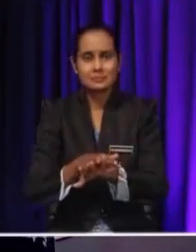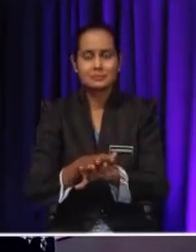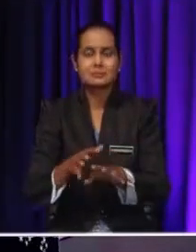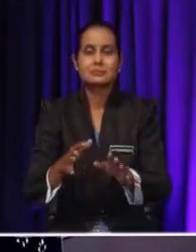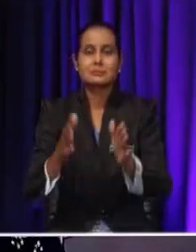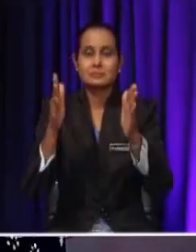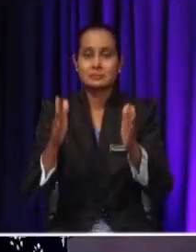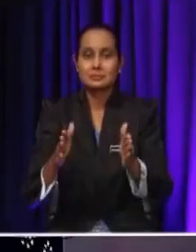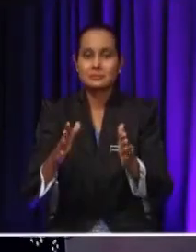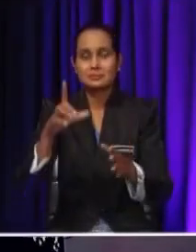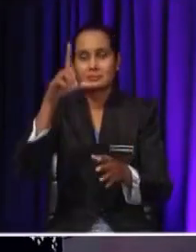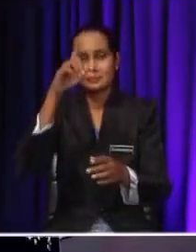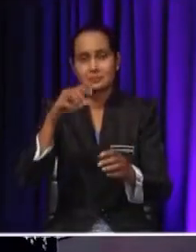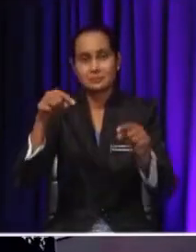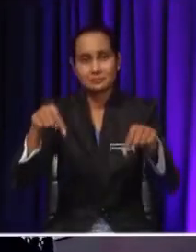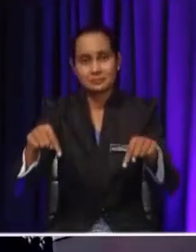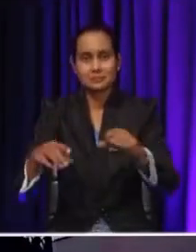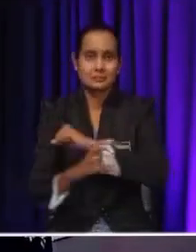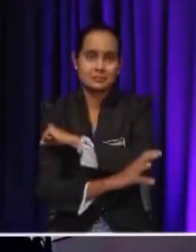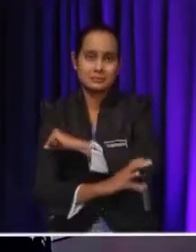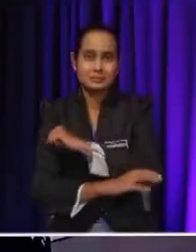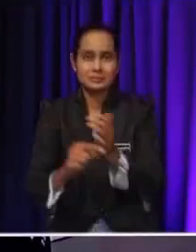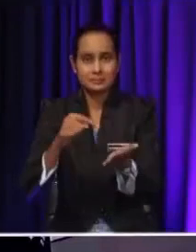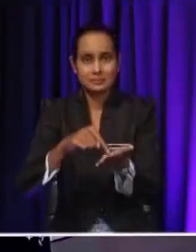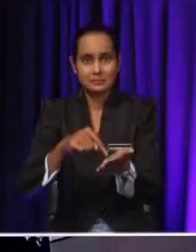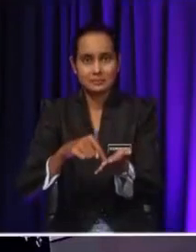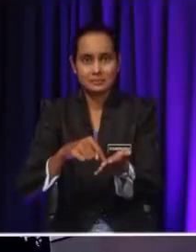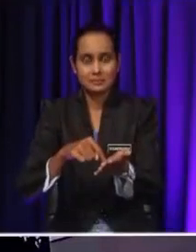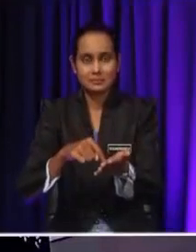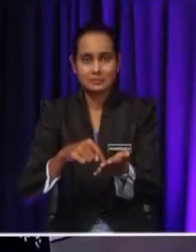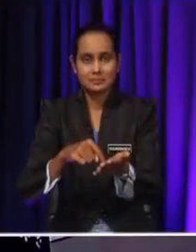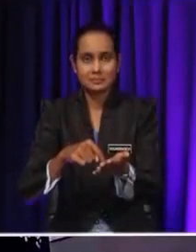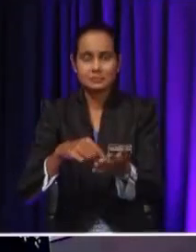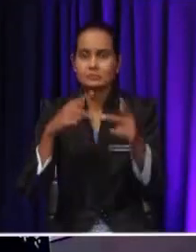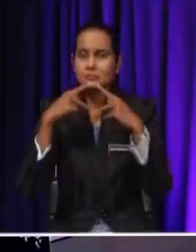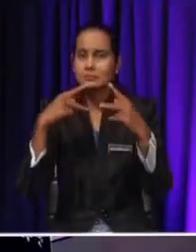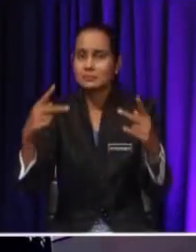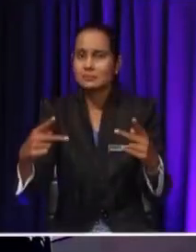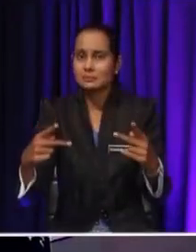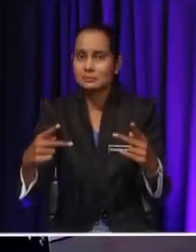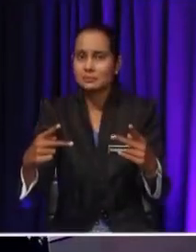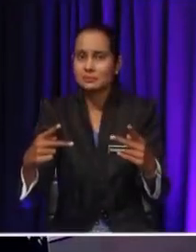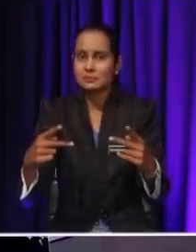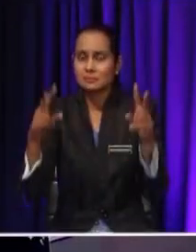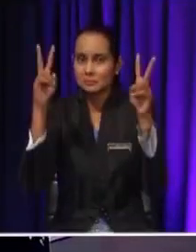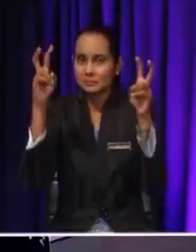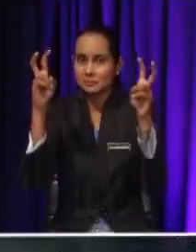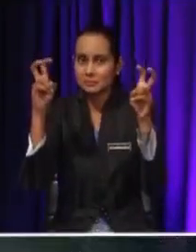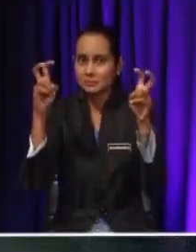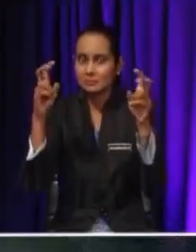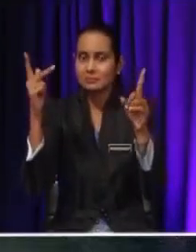kita dan kalau kita tengok di sini kan salah satunya karya yang paling populer adalah ke makam